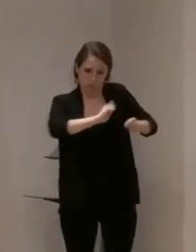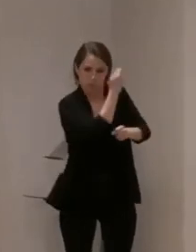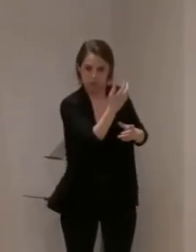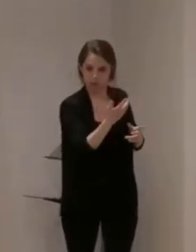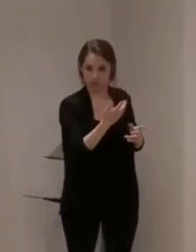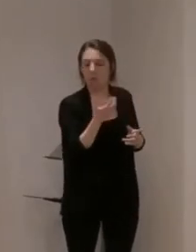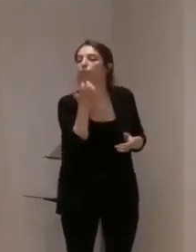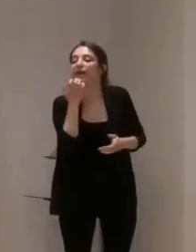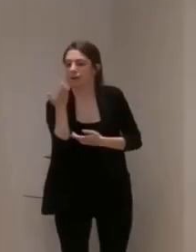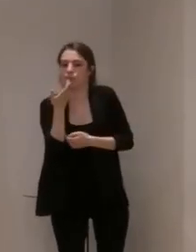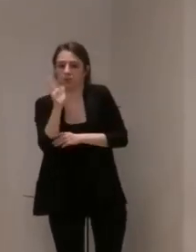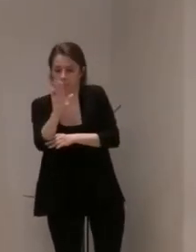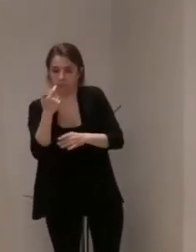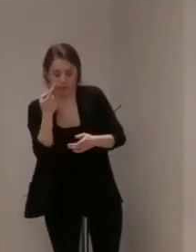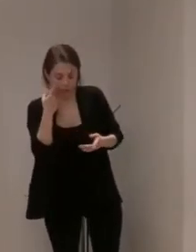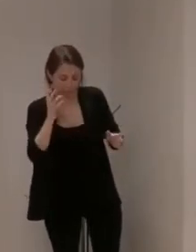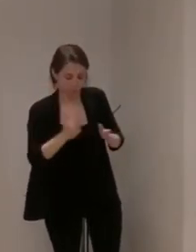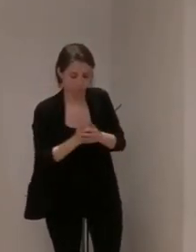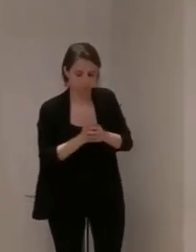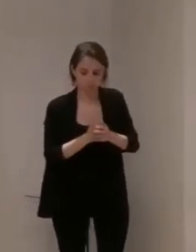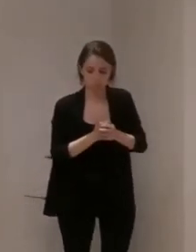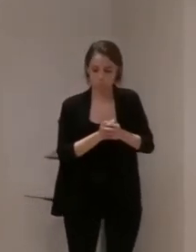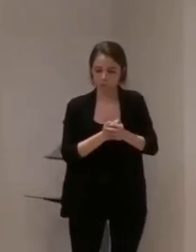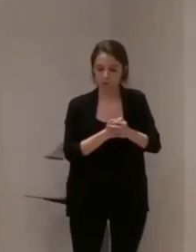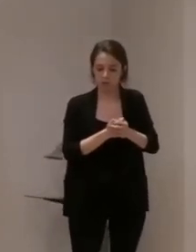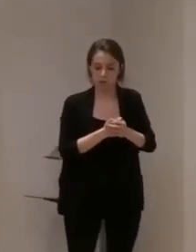parlant d'exemples, és el que et comentava abans.